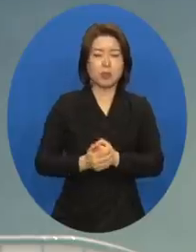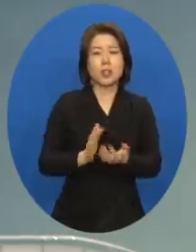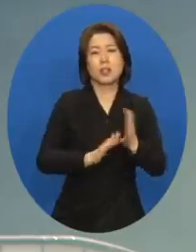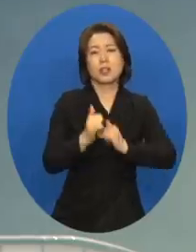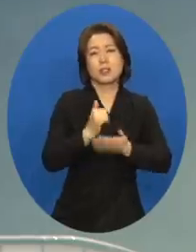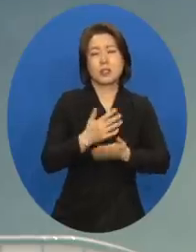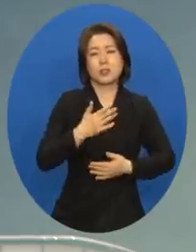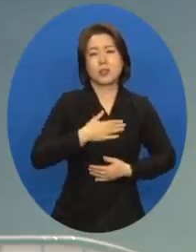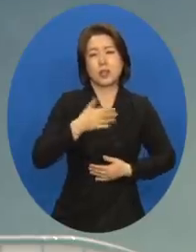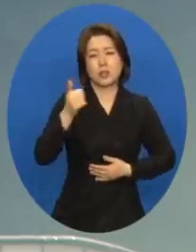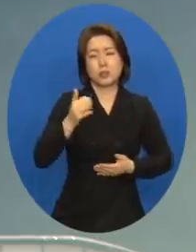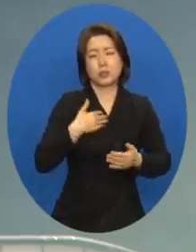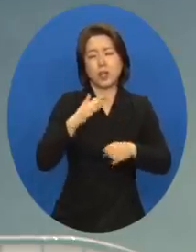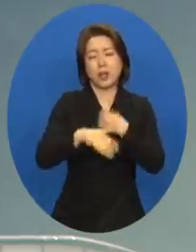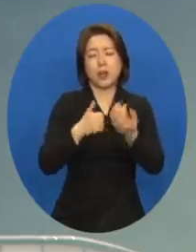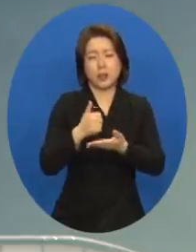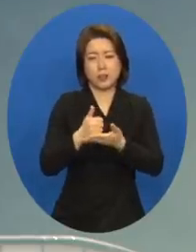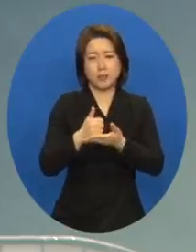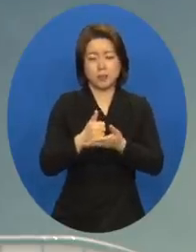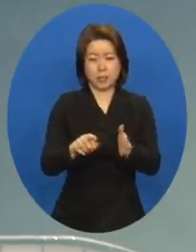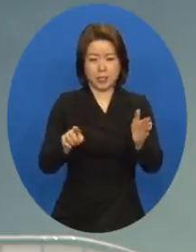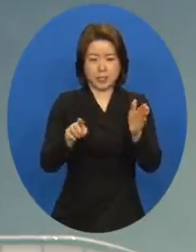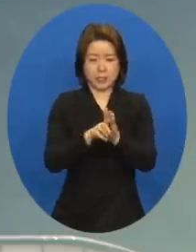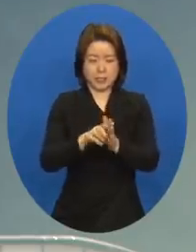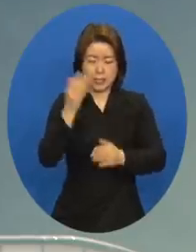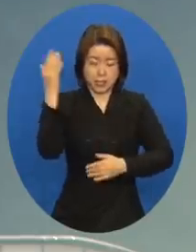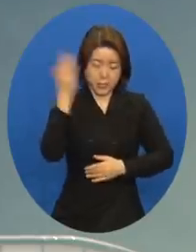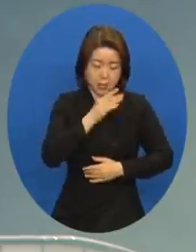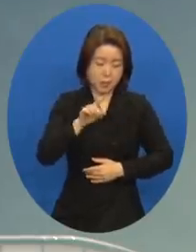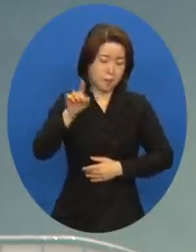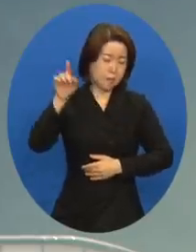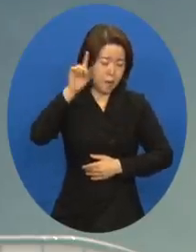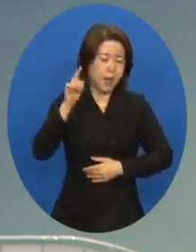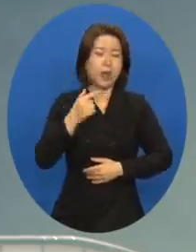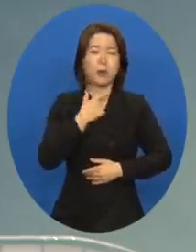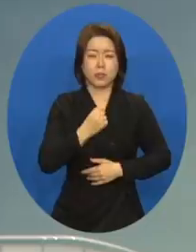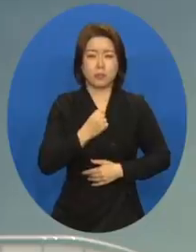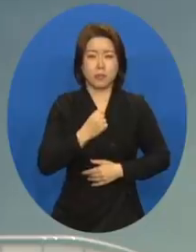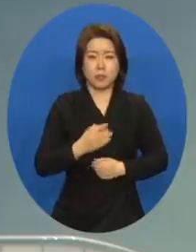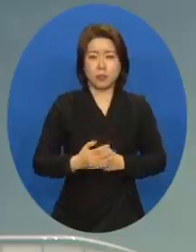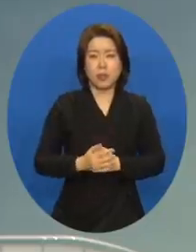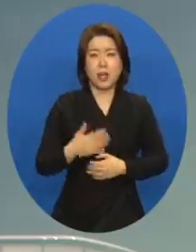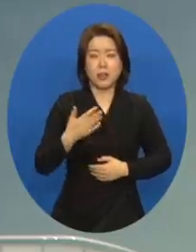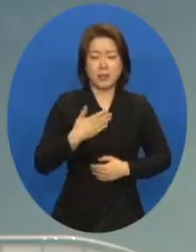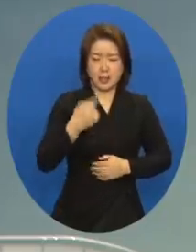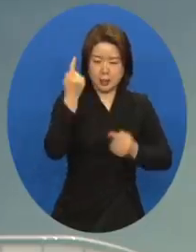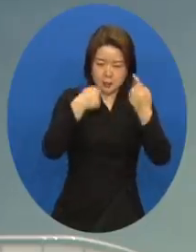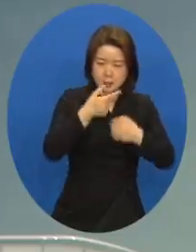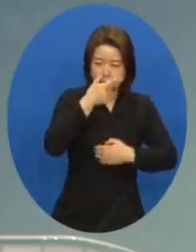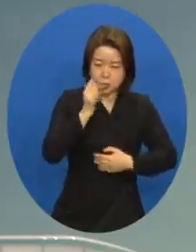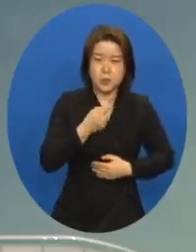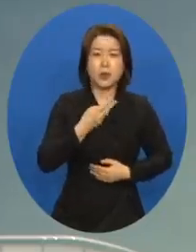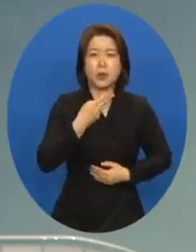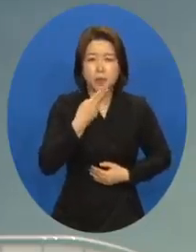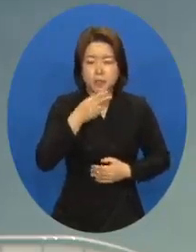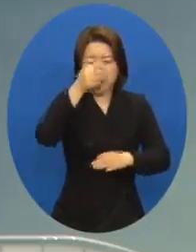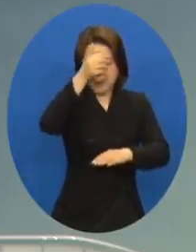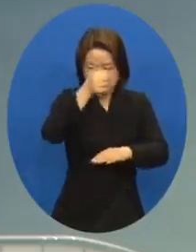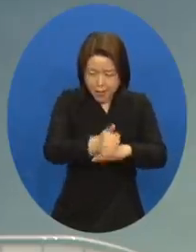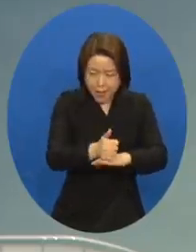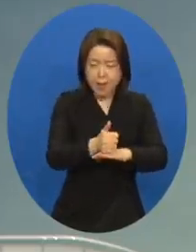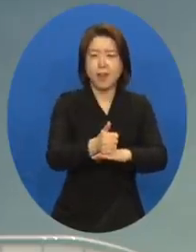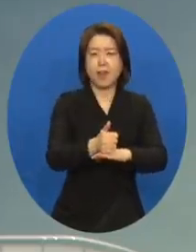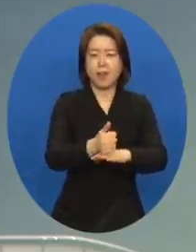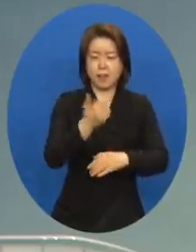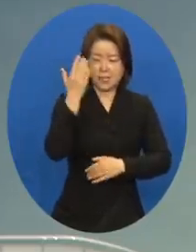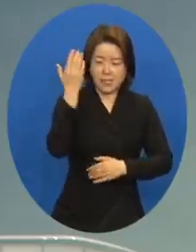하나님이라는 신앙의 순도는 100%이고 싶다. 내게 흠도 티도 없는 최후의